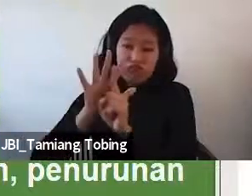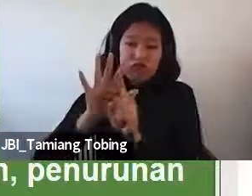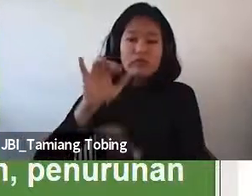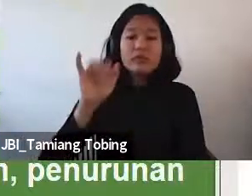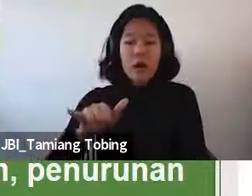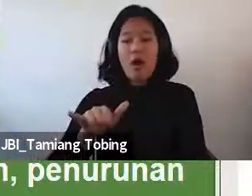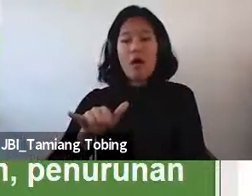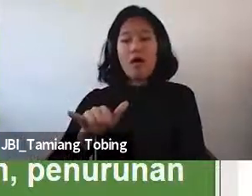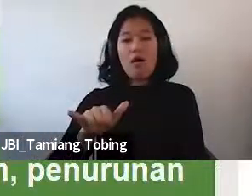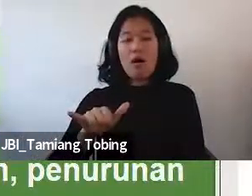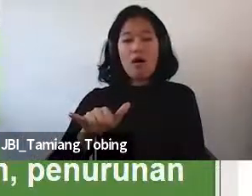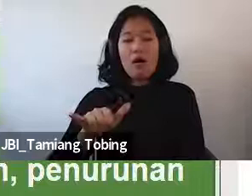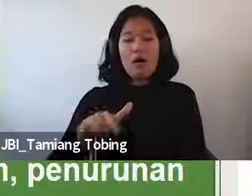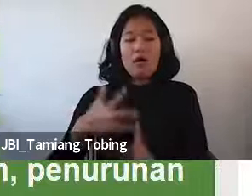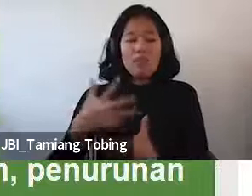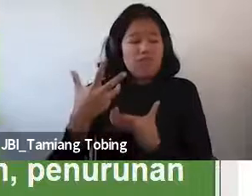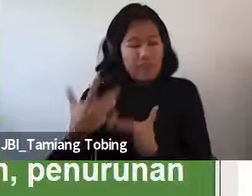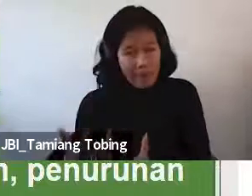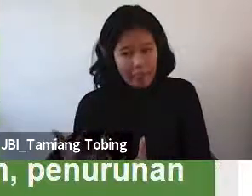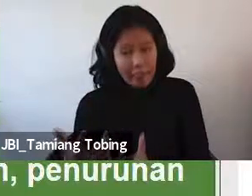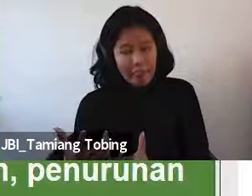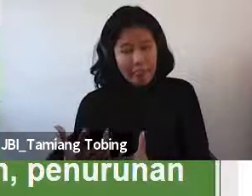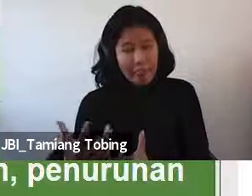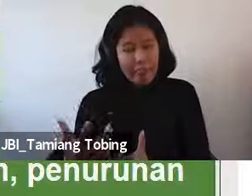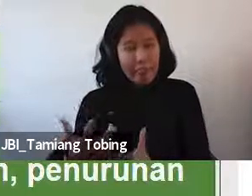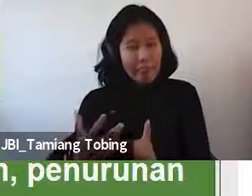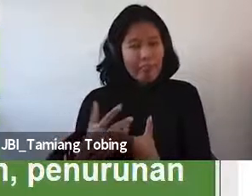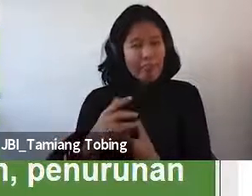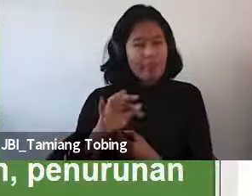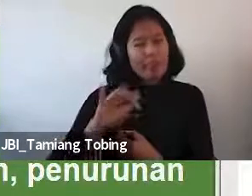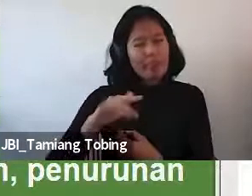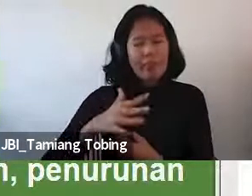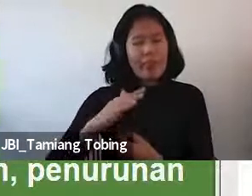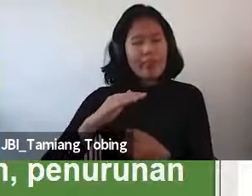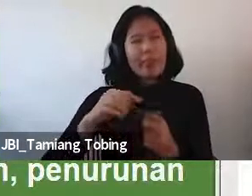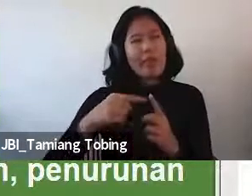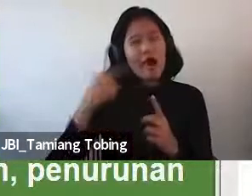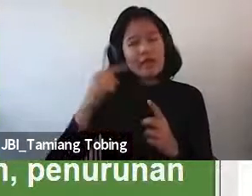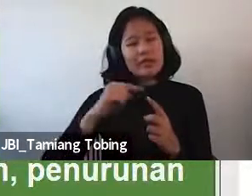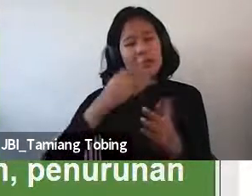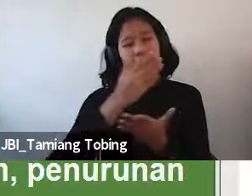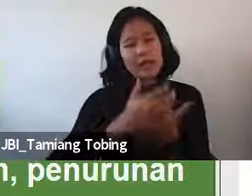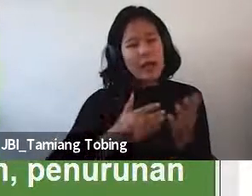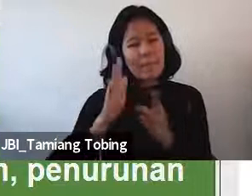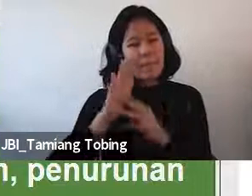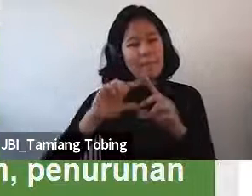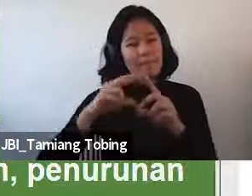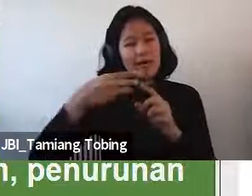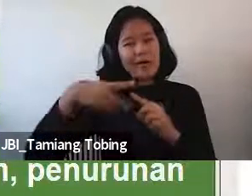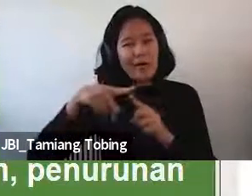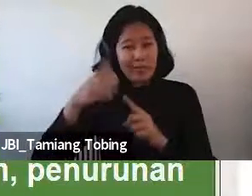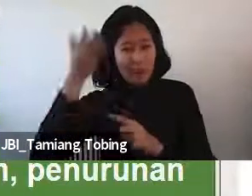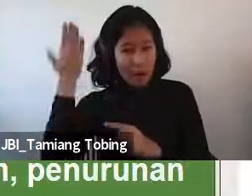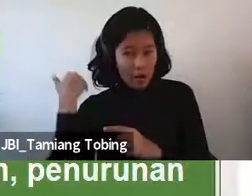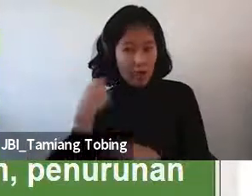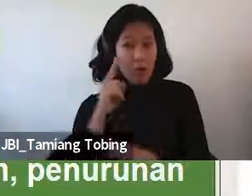dirasakan berat itu sejak sekitar pertengahan Maret. Ya, karena memang pada waktu itu